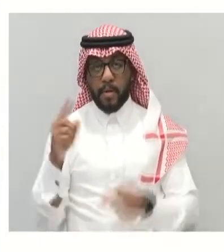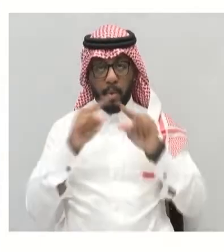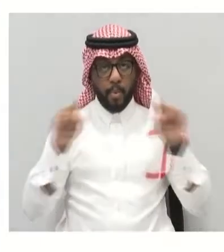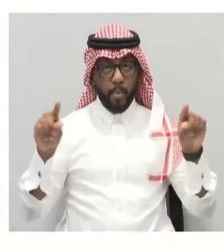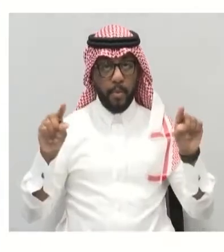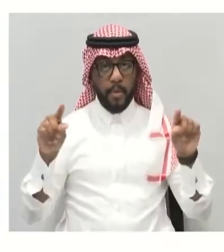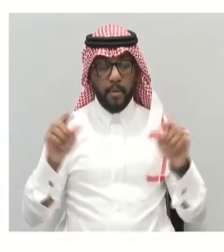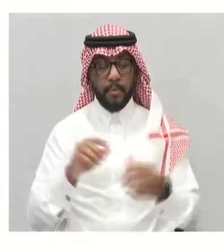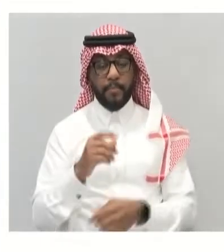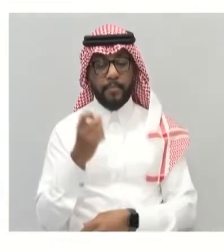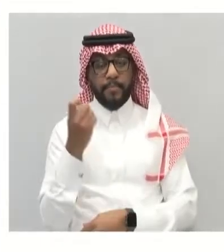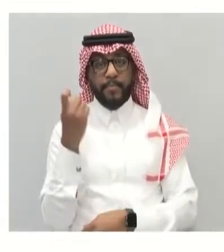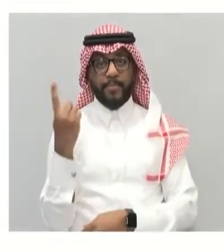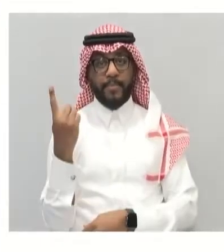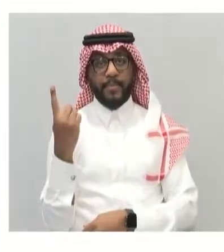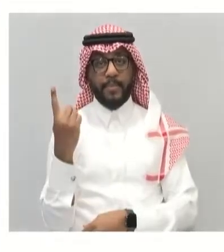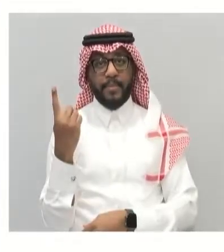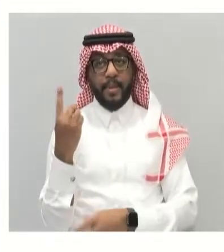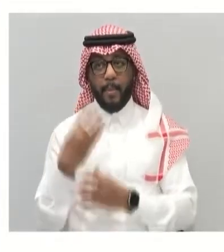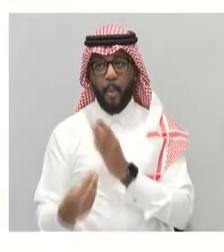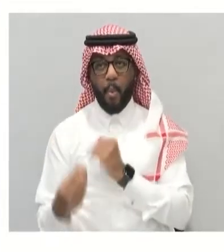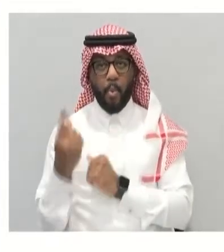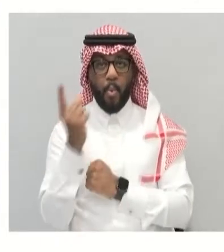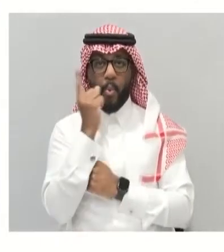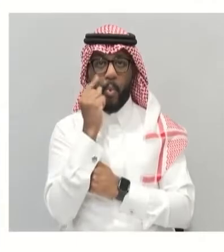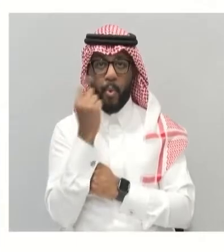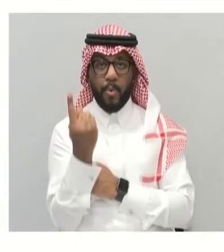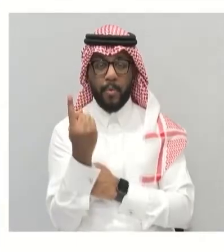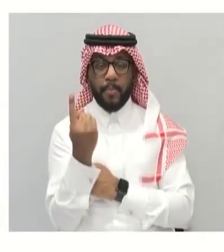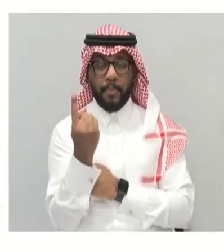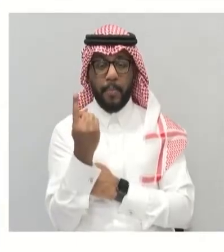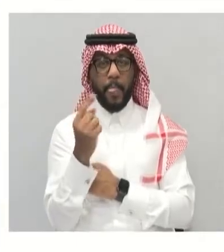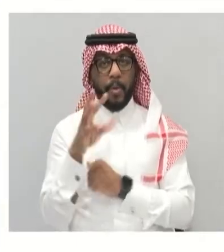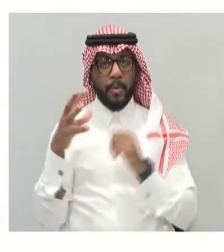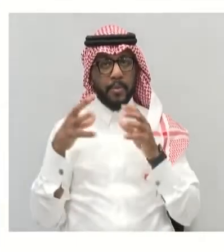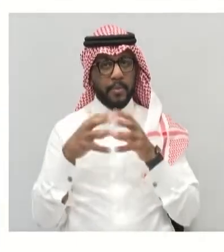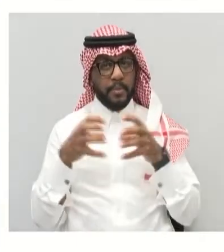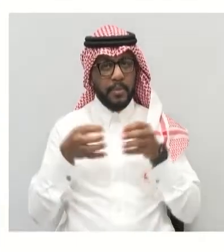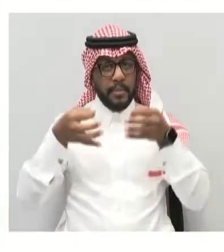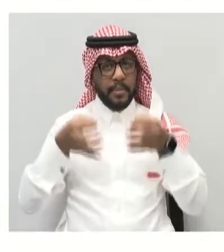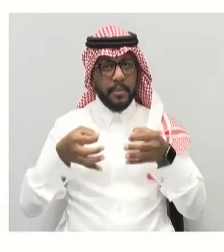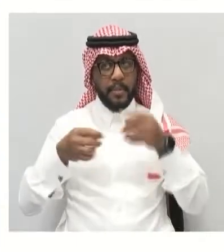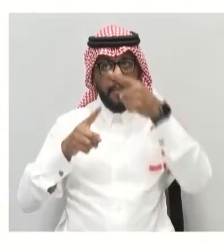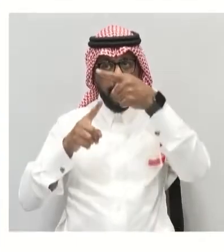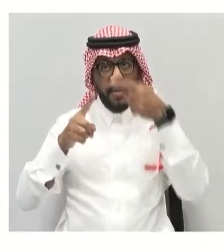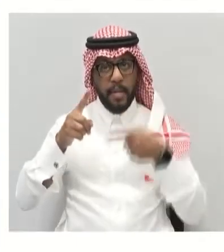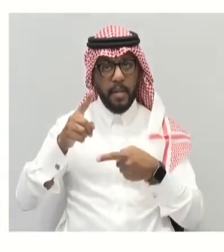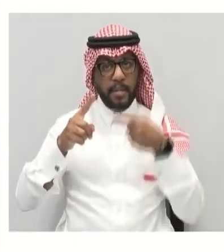جمله حال مفرده ما علامه اعرابها اولو